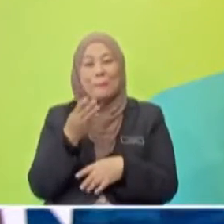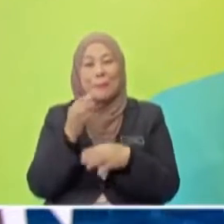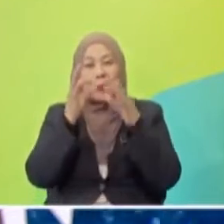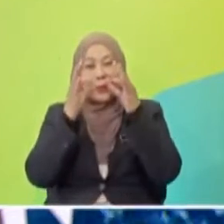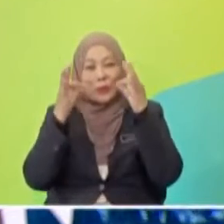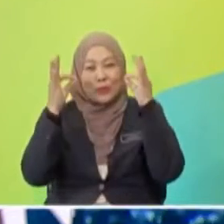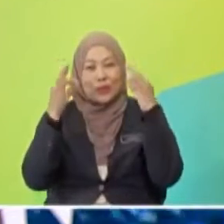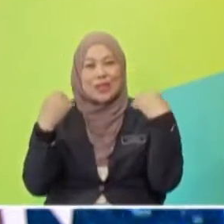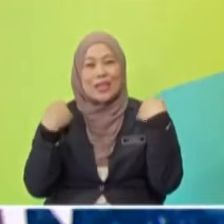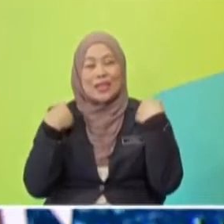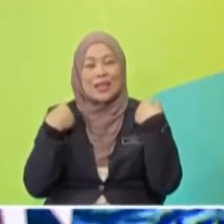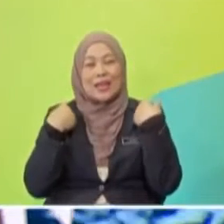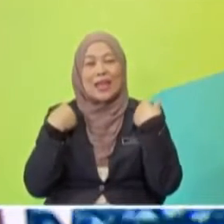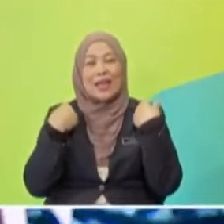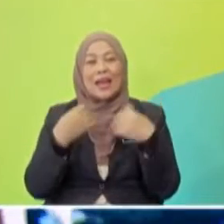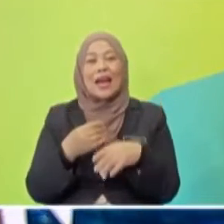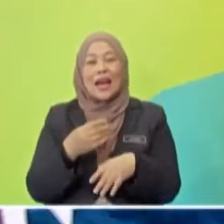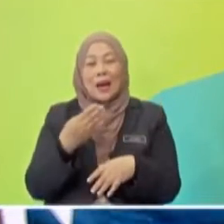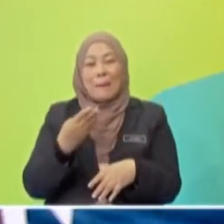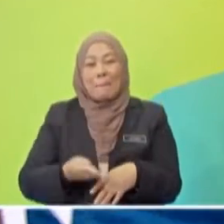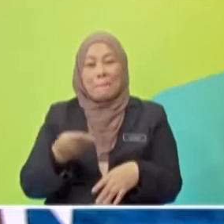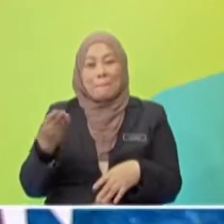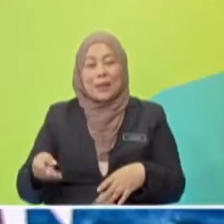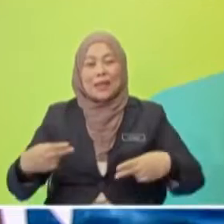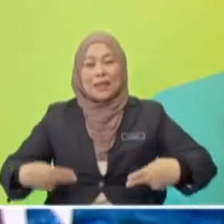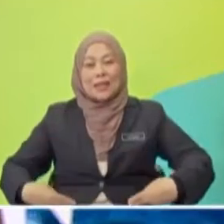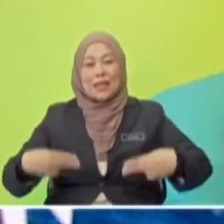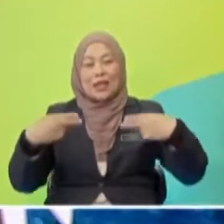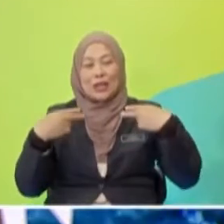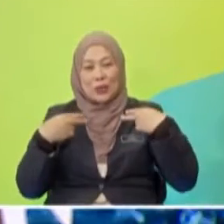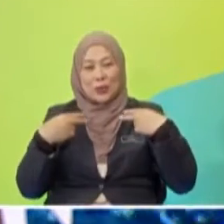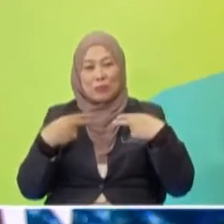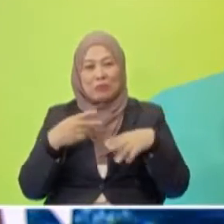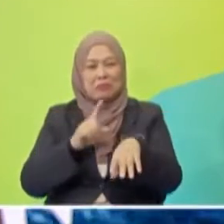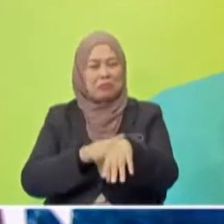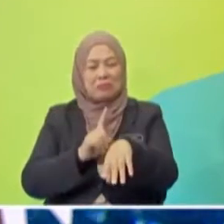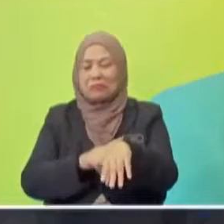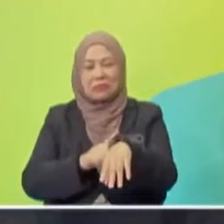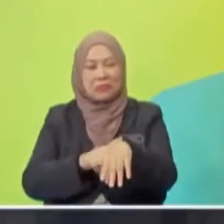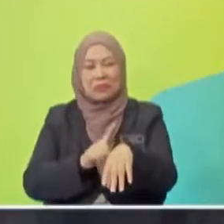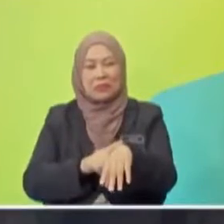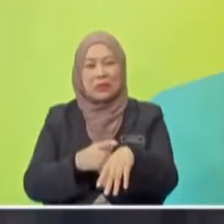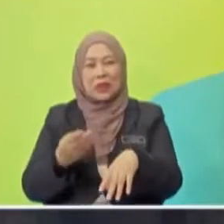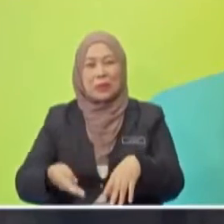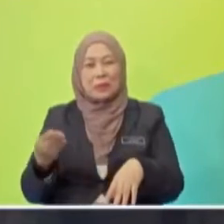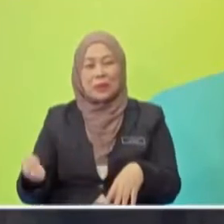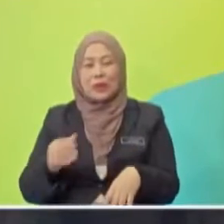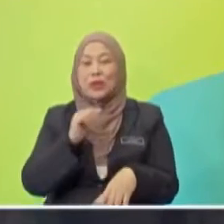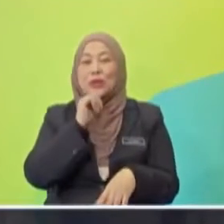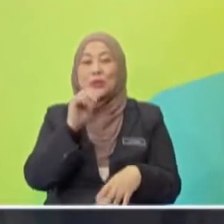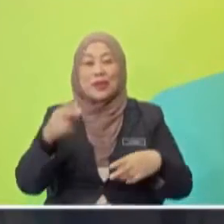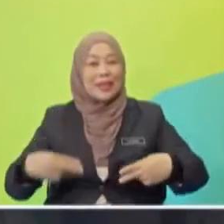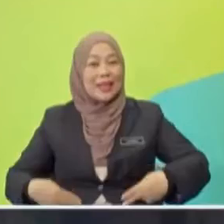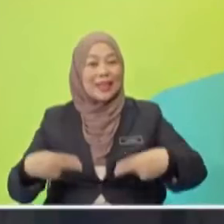Taiwan seperti kucing jam adalah contoh benda bukan hidup kita ada berapa lagi nih kita